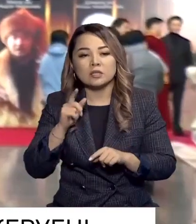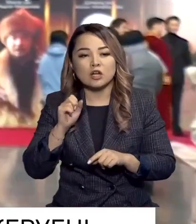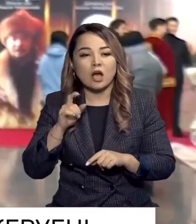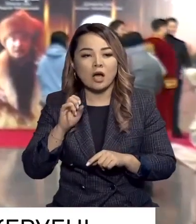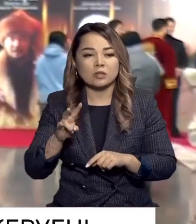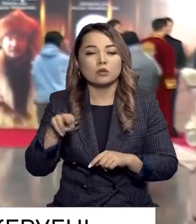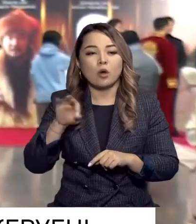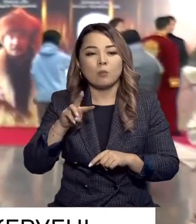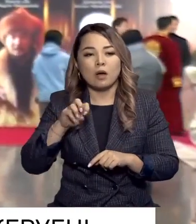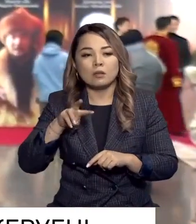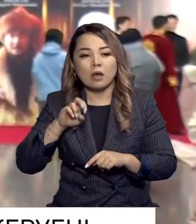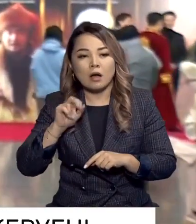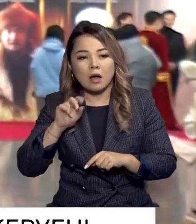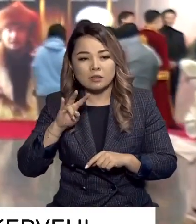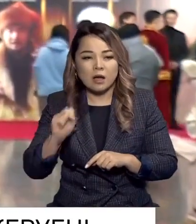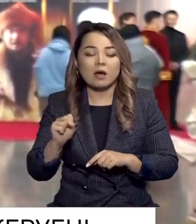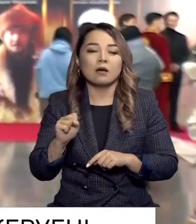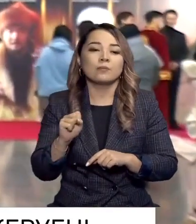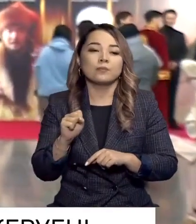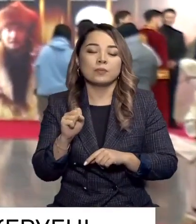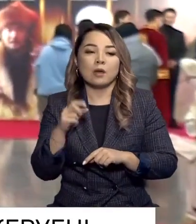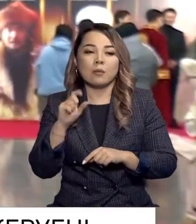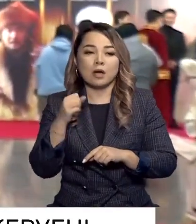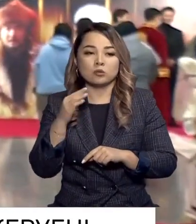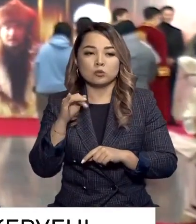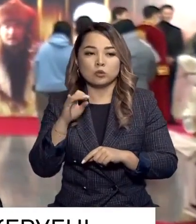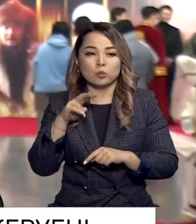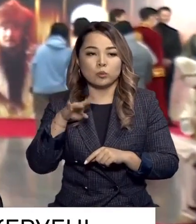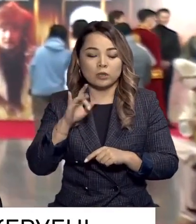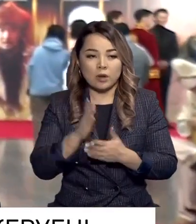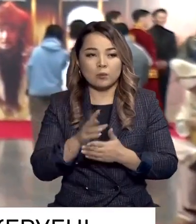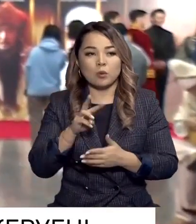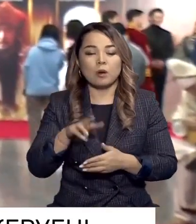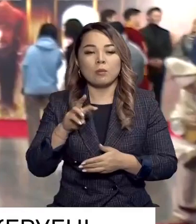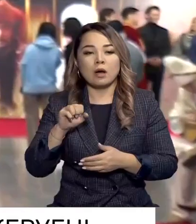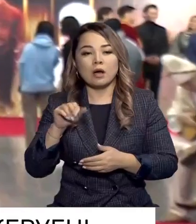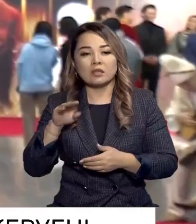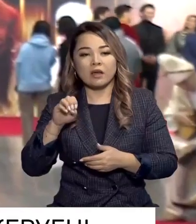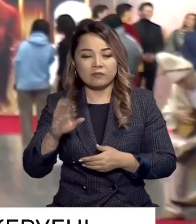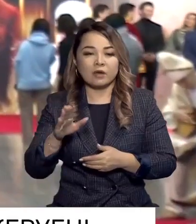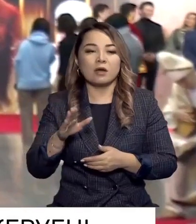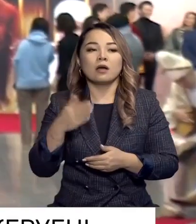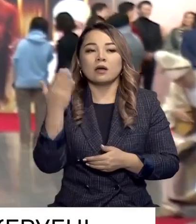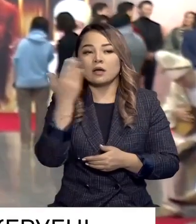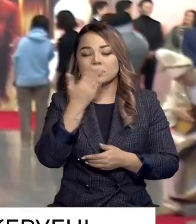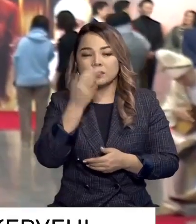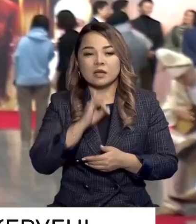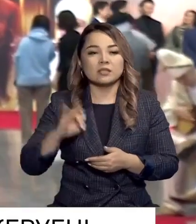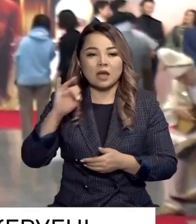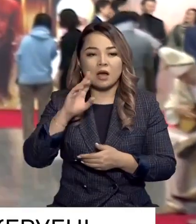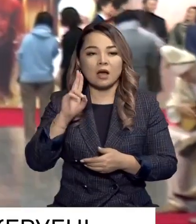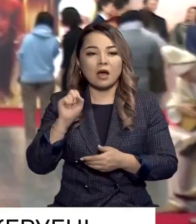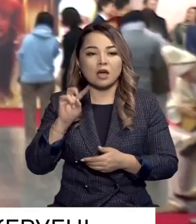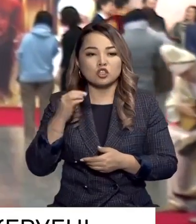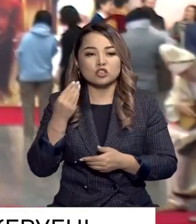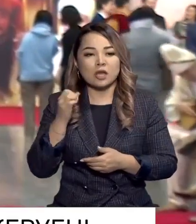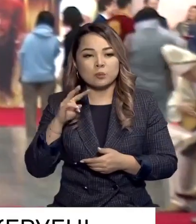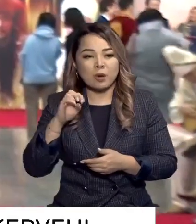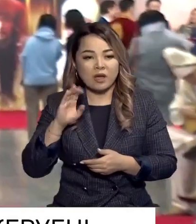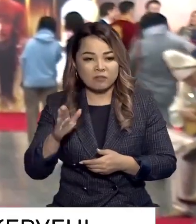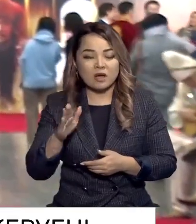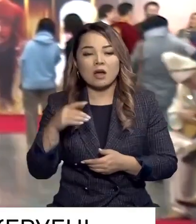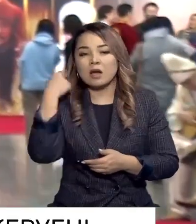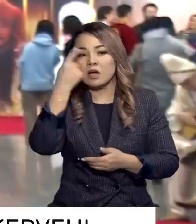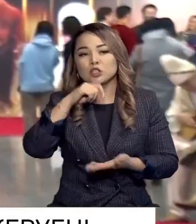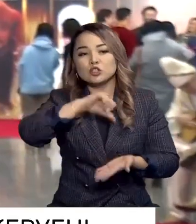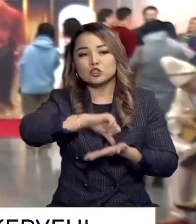алаш қайраткері Ахмет Байтұрсынұлы, Мұзбұлақ ақын Мұқағали Мақатаев, қазақ ғылымының атасы атанып кеткен Қаныш Сәтбаев сынды